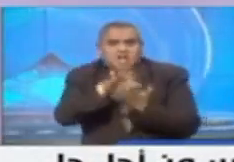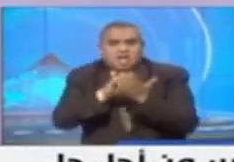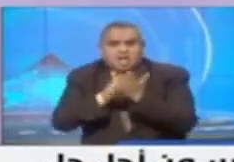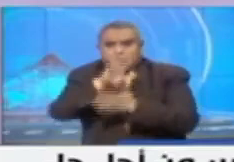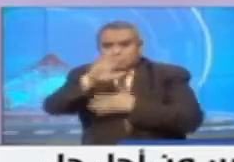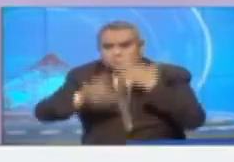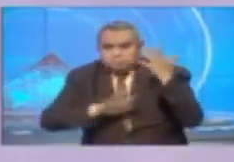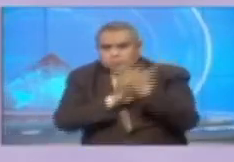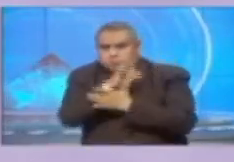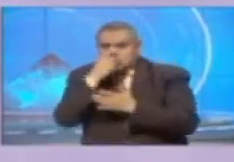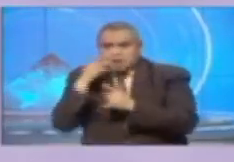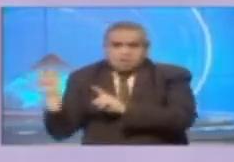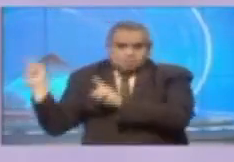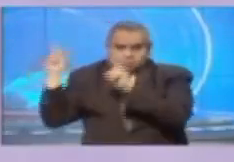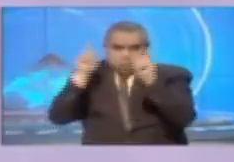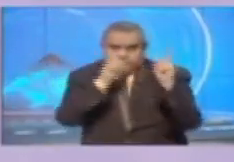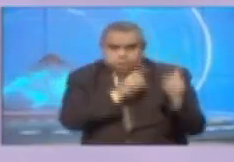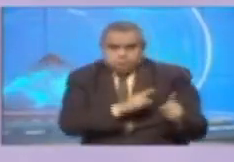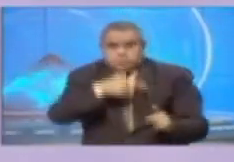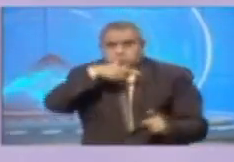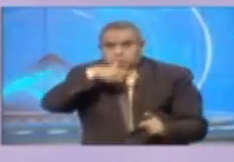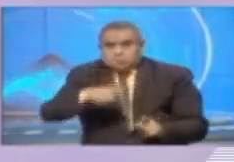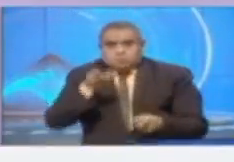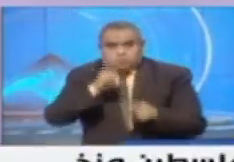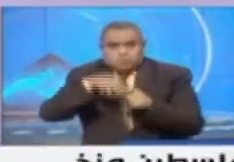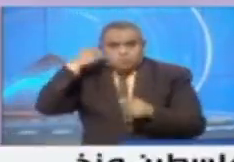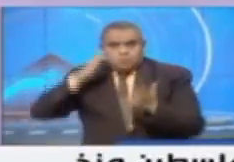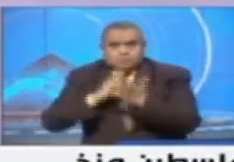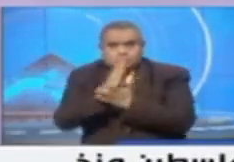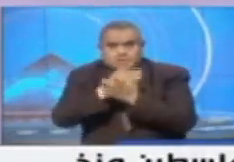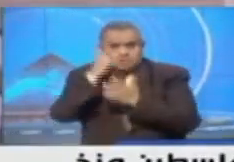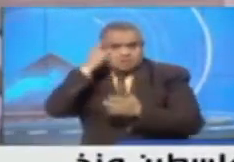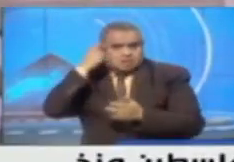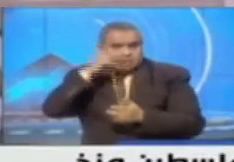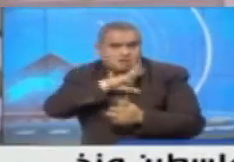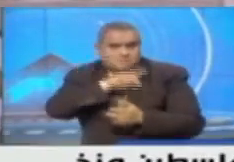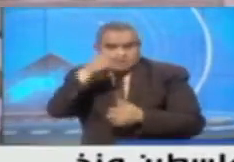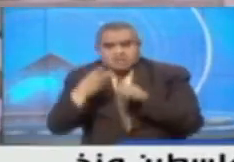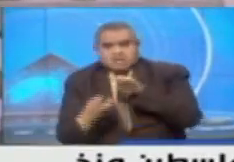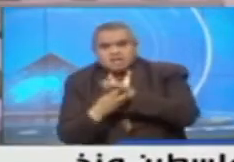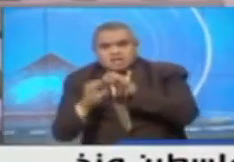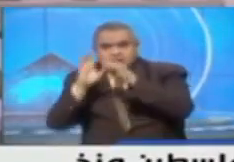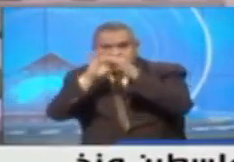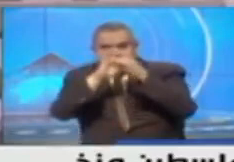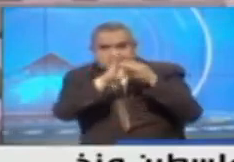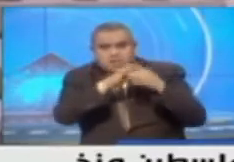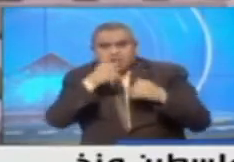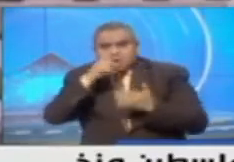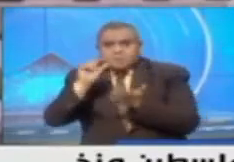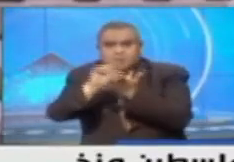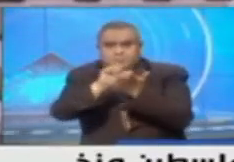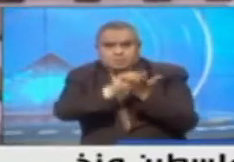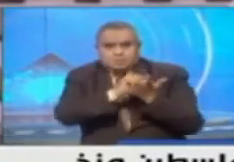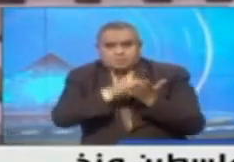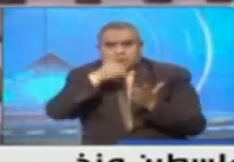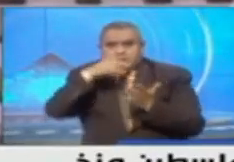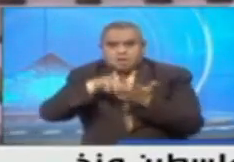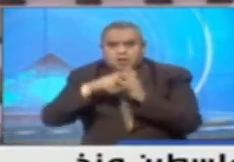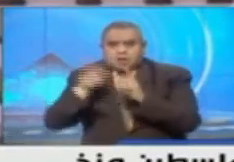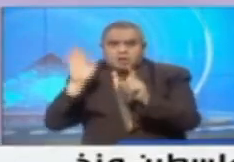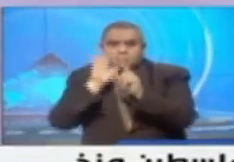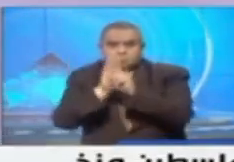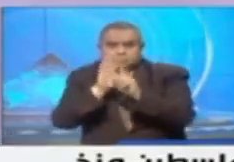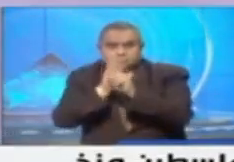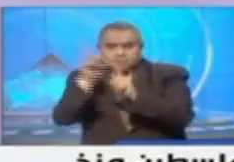النكبة. وشدد وزير خارجية فلسطين على أن دعم جامعة الدول العربية والبلدان العربية يشجع فلسطين